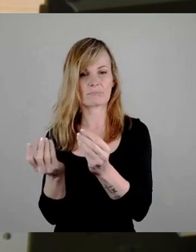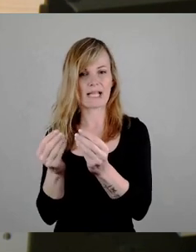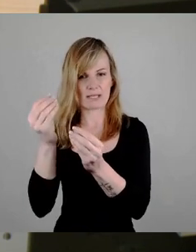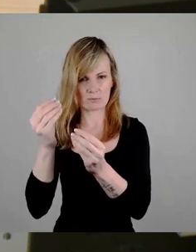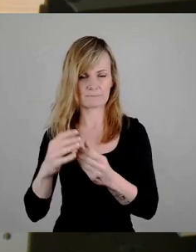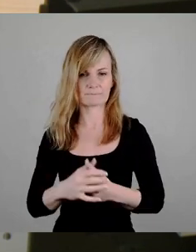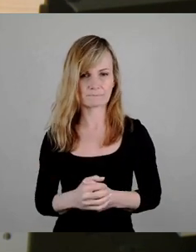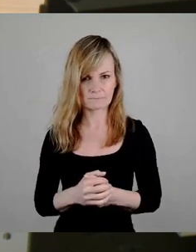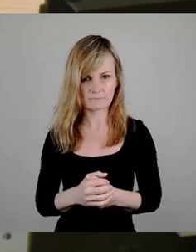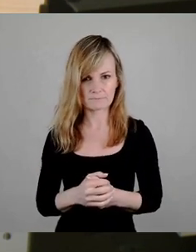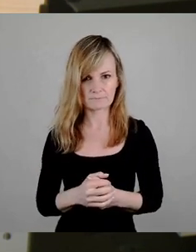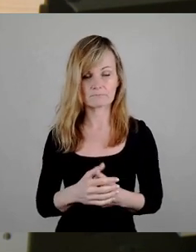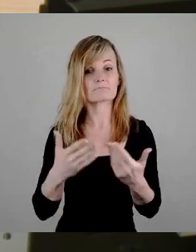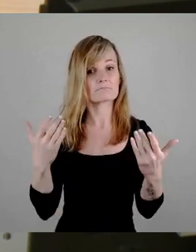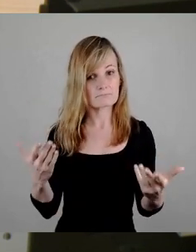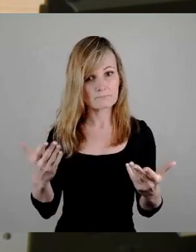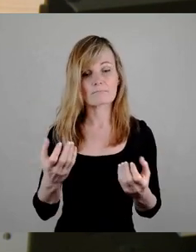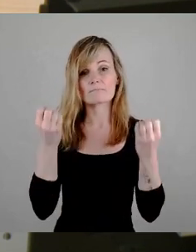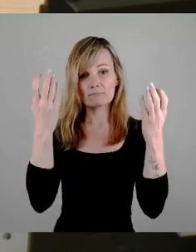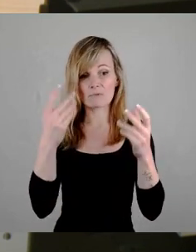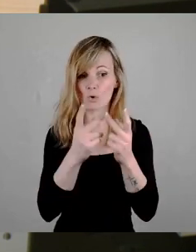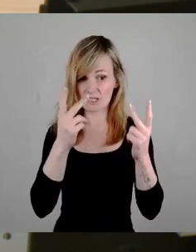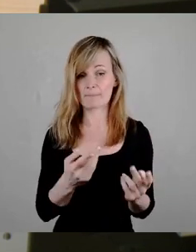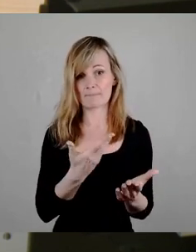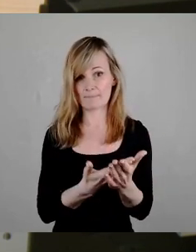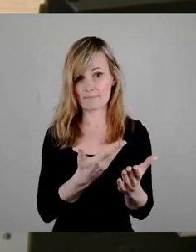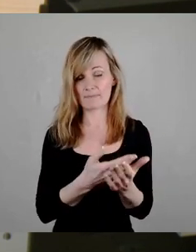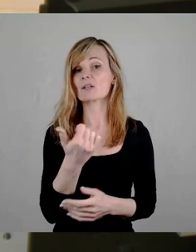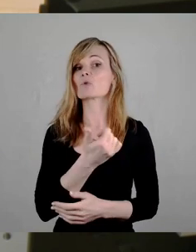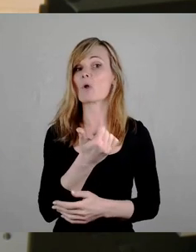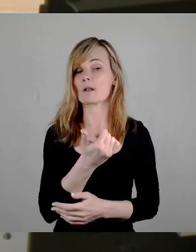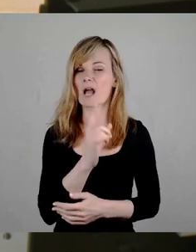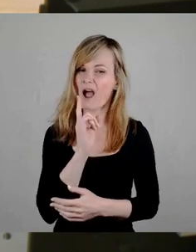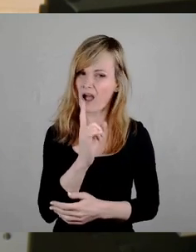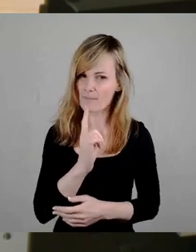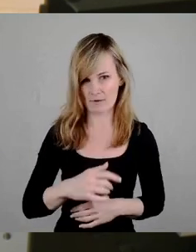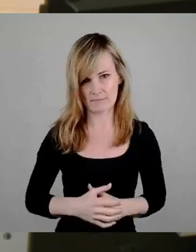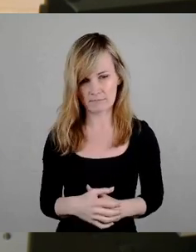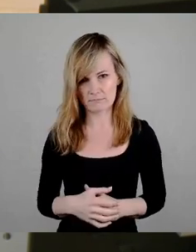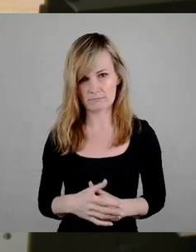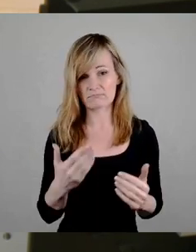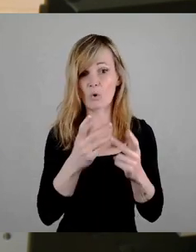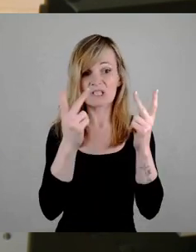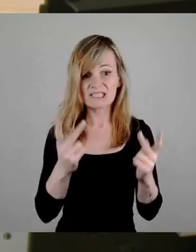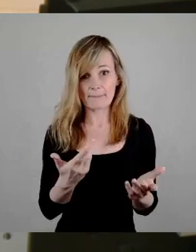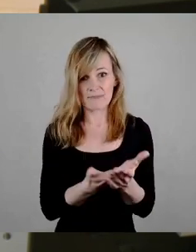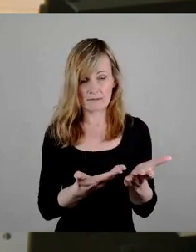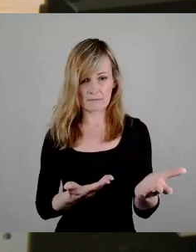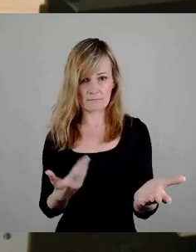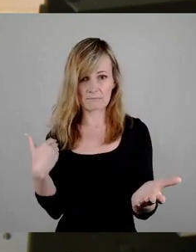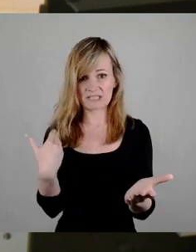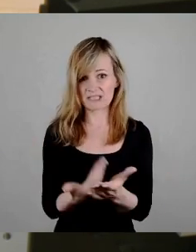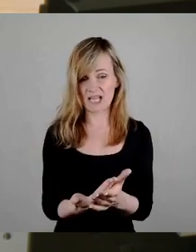Sicher ist es ein tolles Konzept, aber es ist ein Konzept. Bisher stehen 0